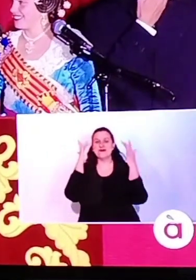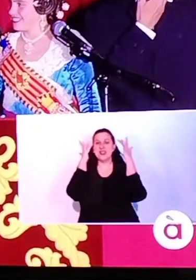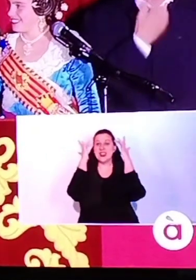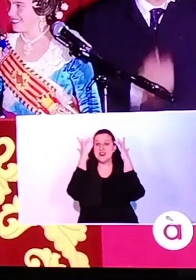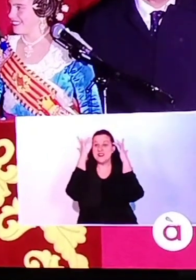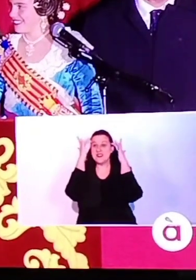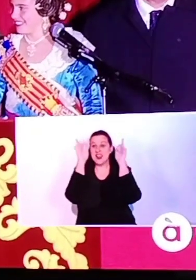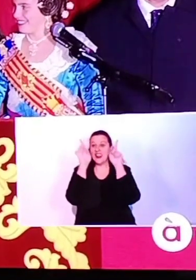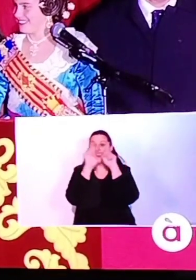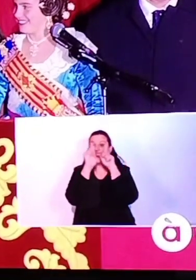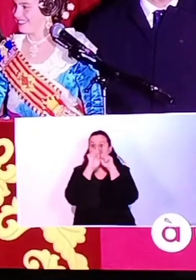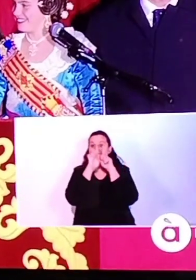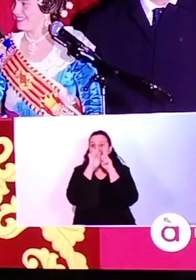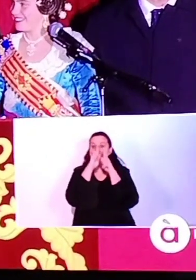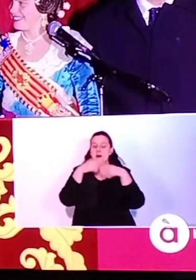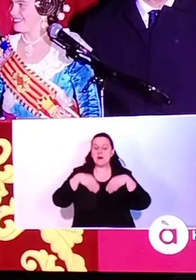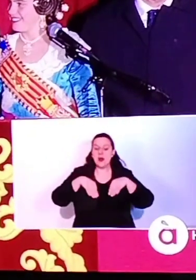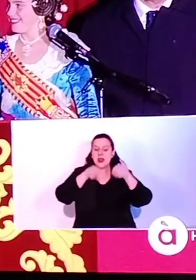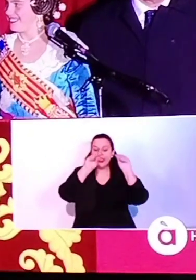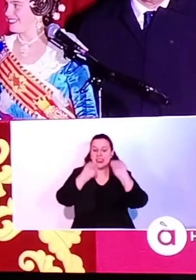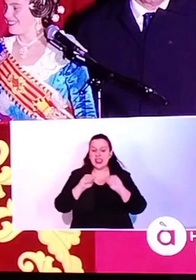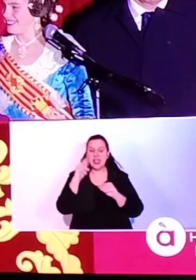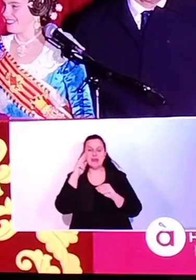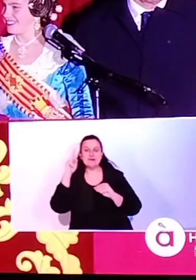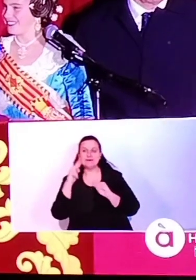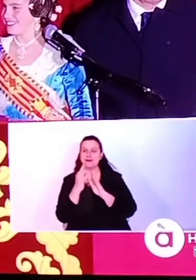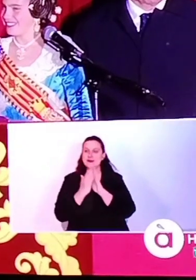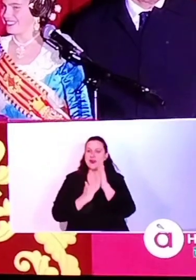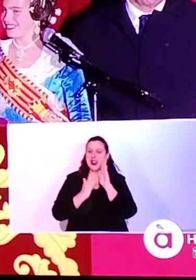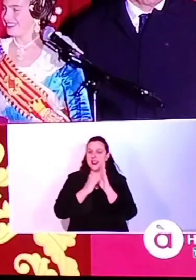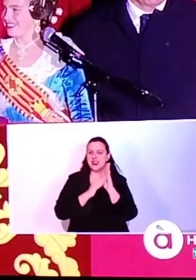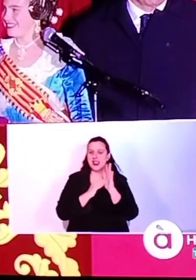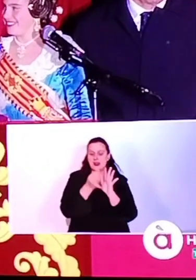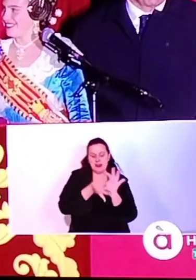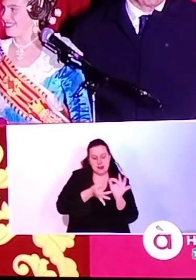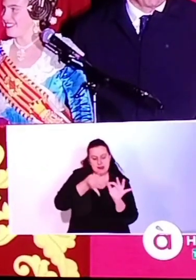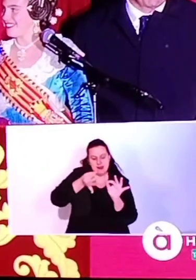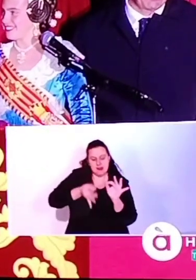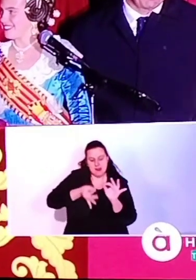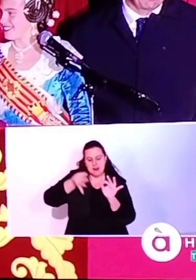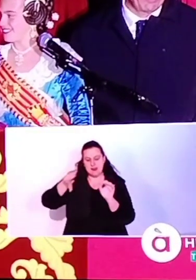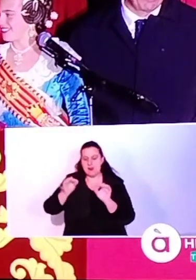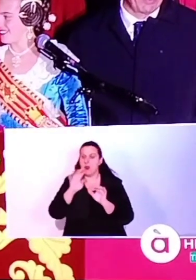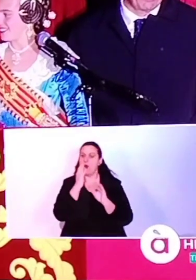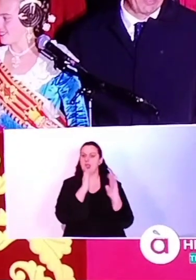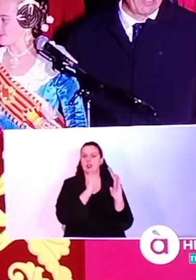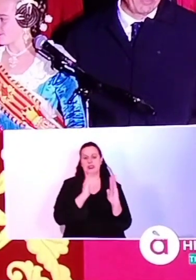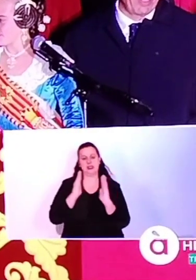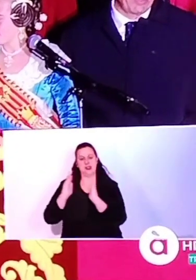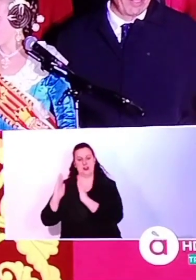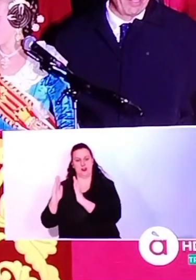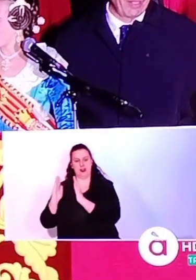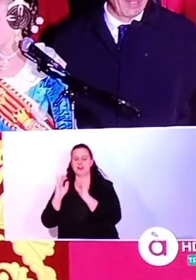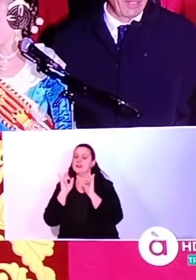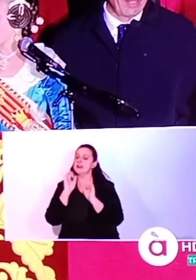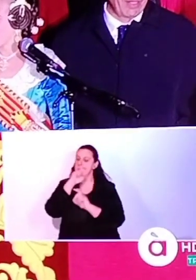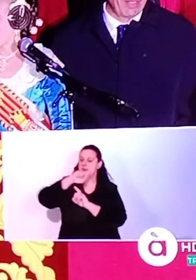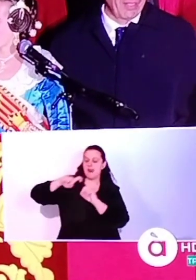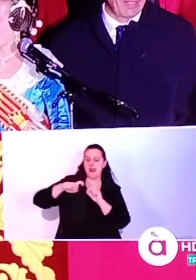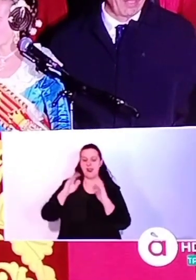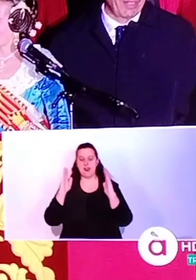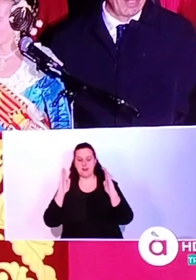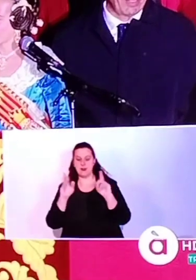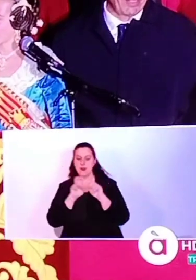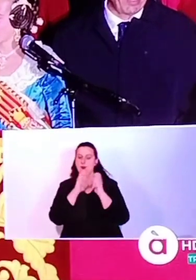Ciudades, que comienza a ser la valenciana, va distinta en inestimable ruta en un recorregut de 4 estaciones, les que es marquen las